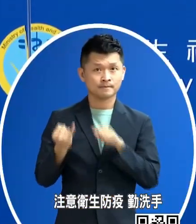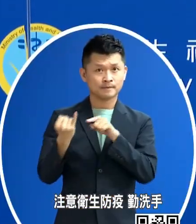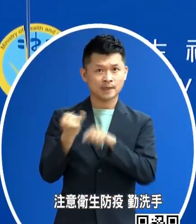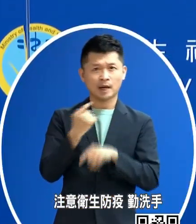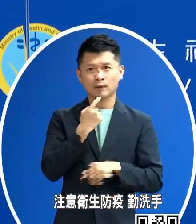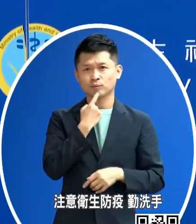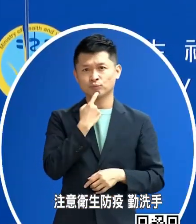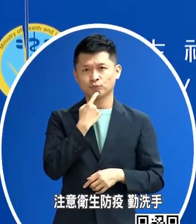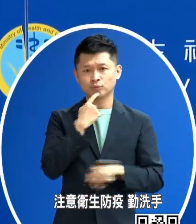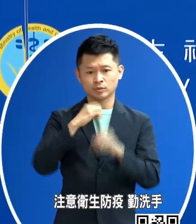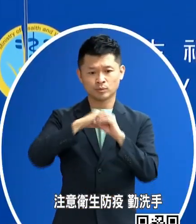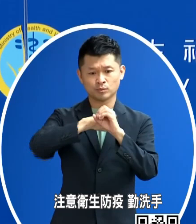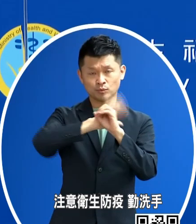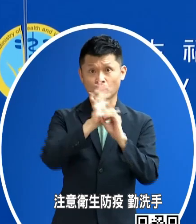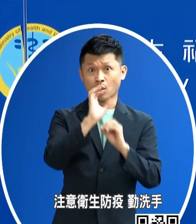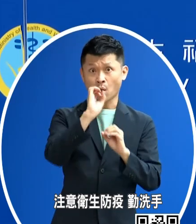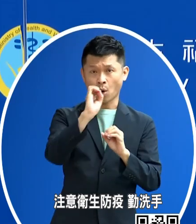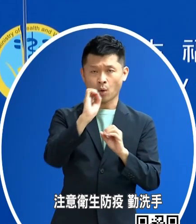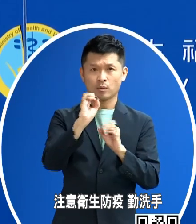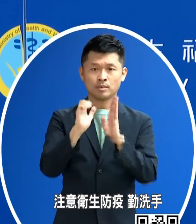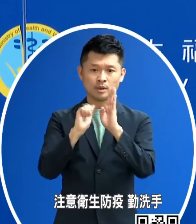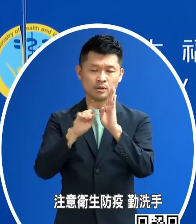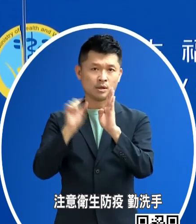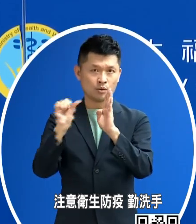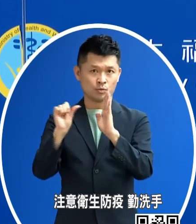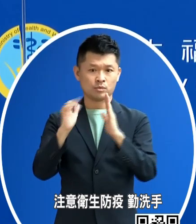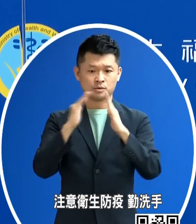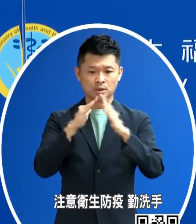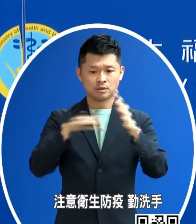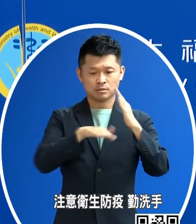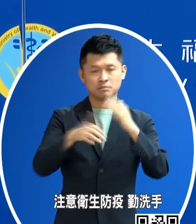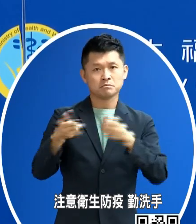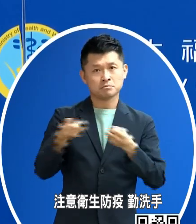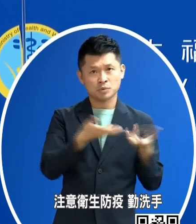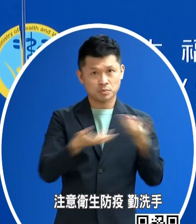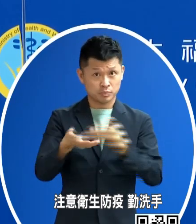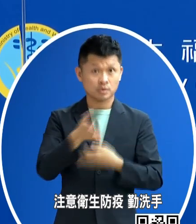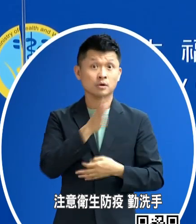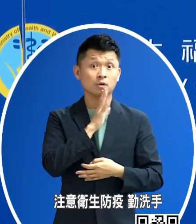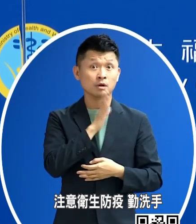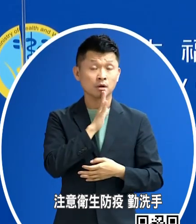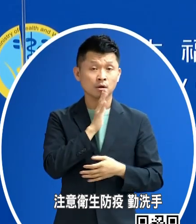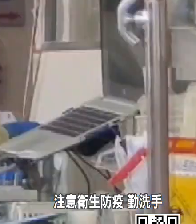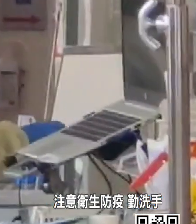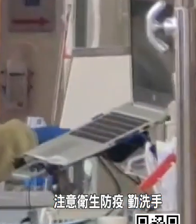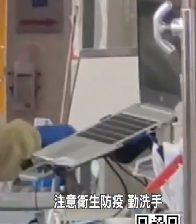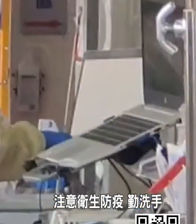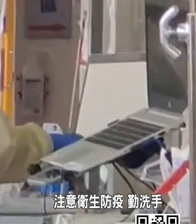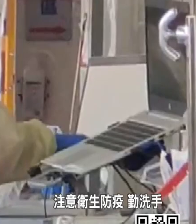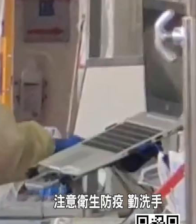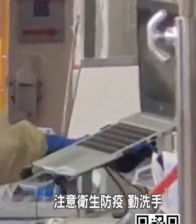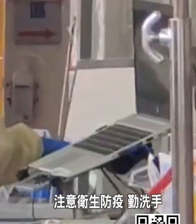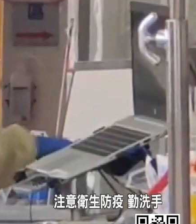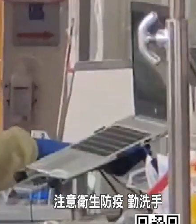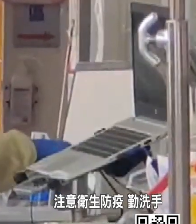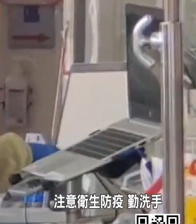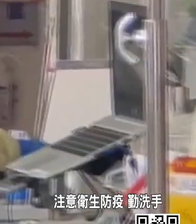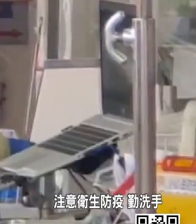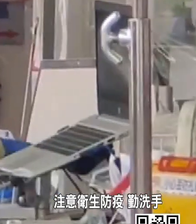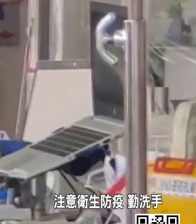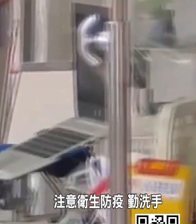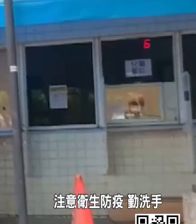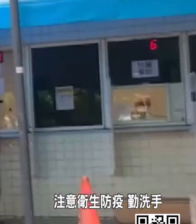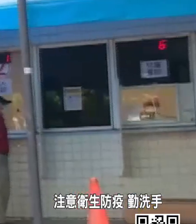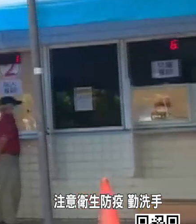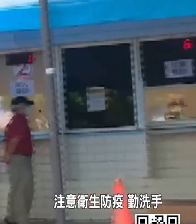似为这个 Omicron BA.5 的本土家庭群聚哈，那目前这个是社区感染。 即便国外研究认为感染